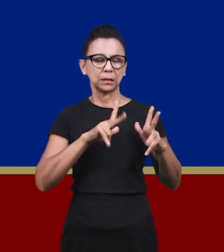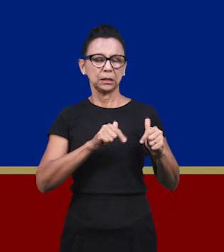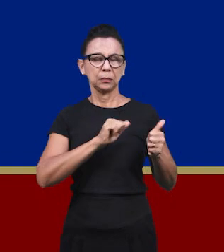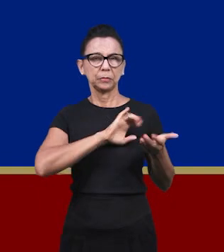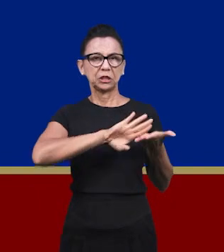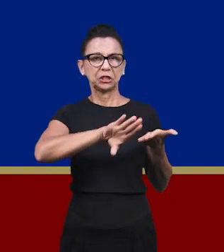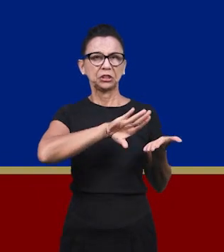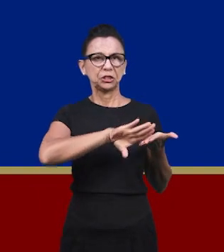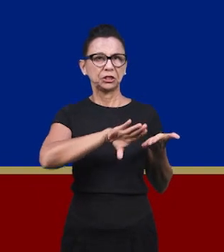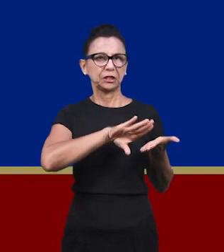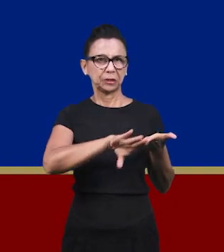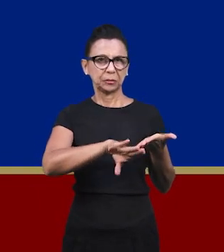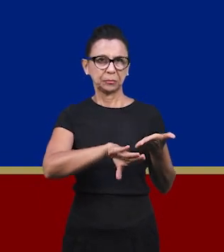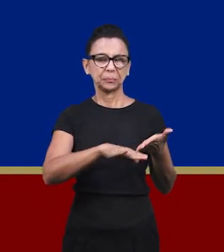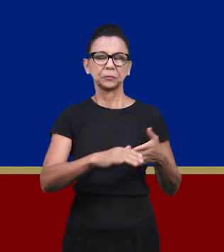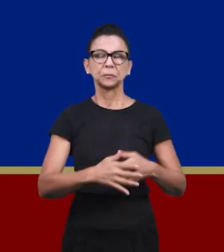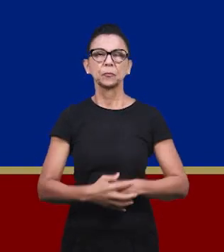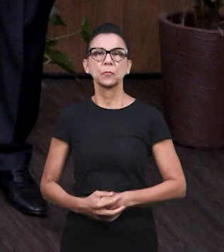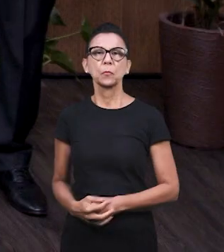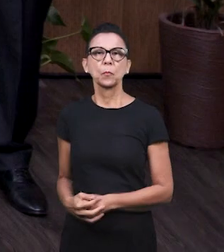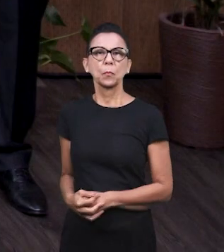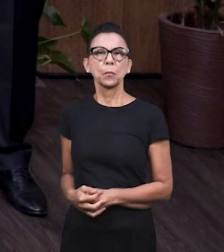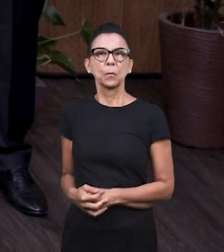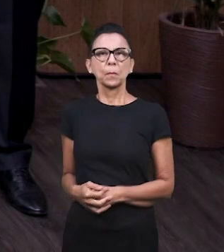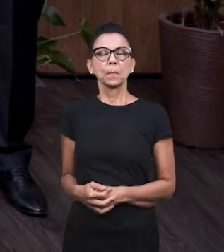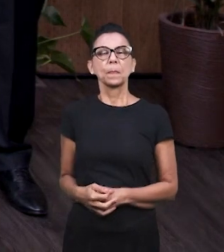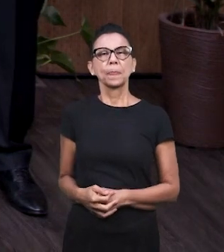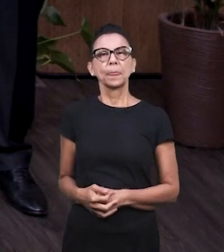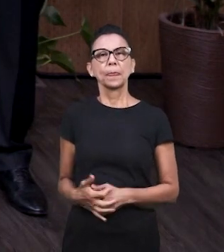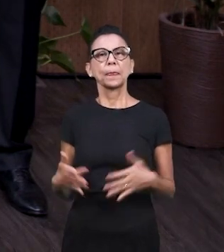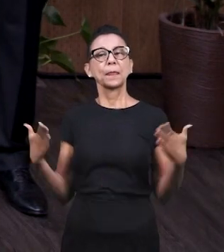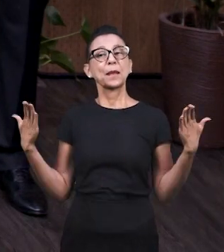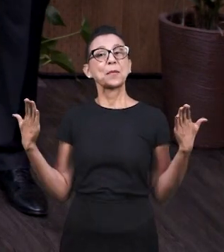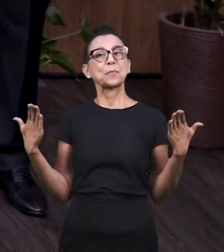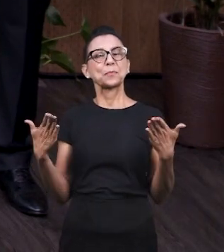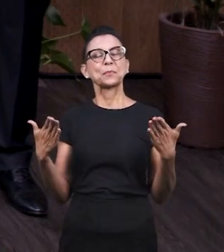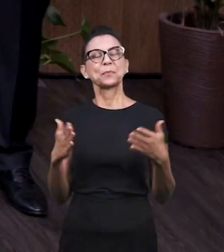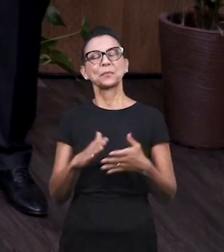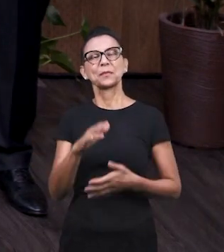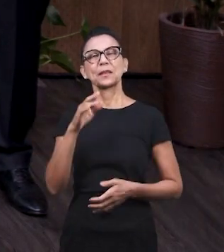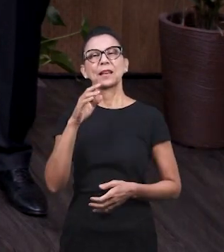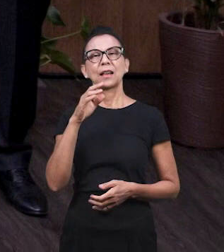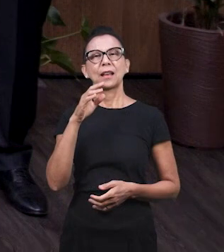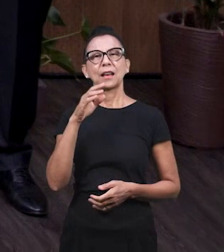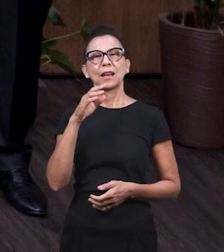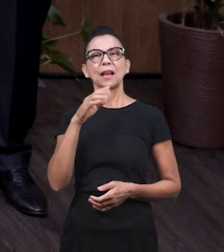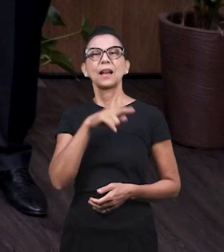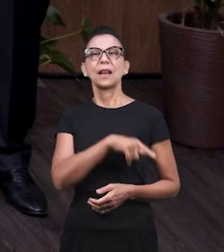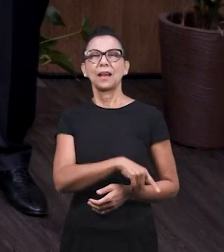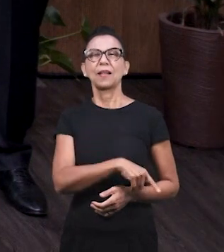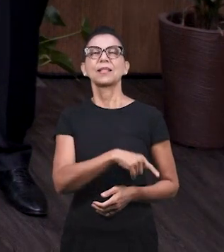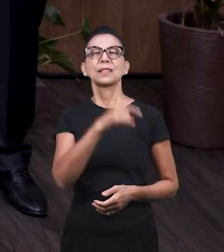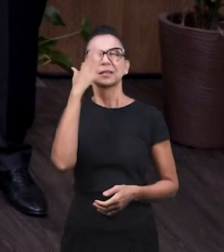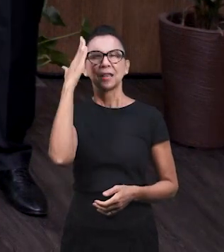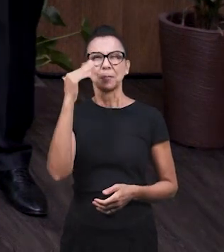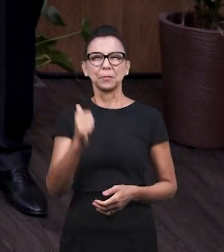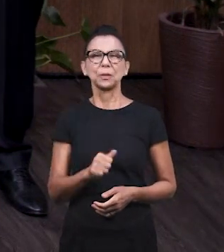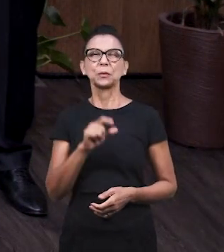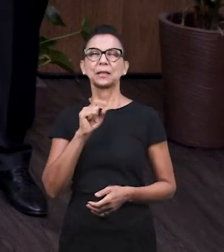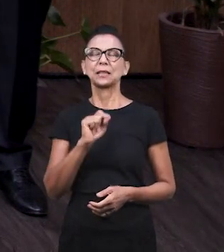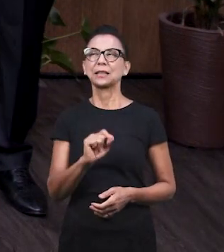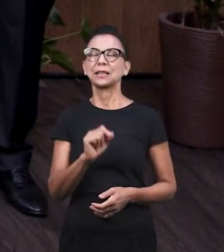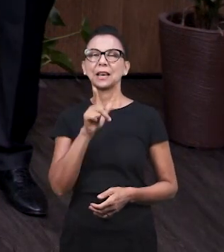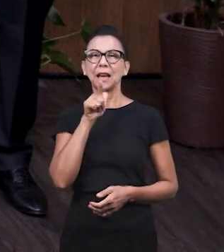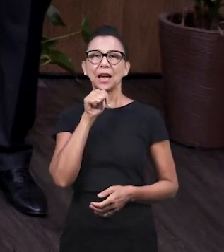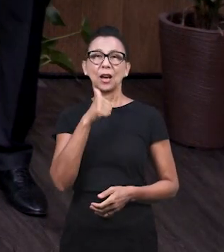descend la soif naturelle de la femme. Elle avait maintenant retrouvé l'eau vivante qui désaltère la